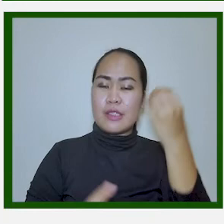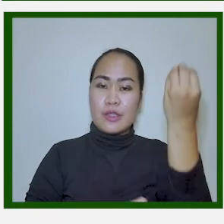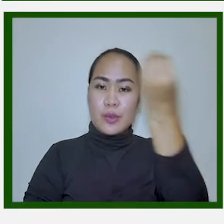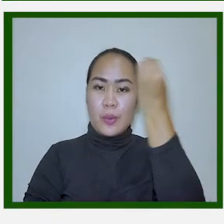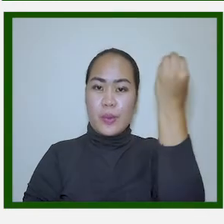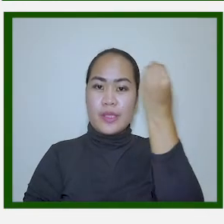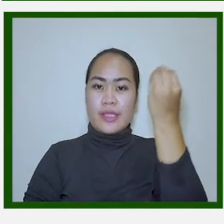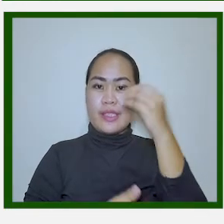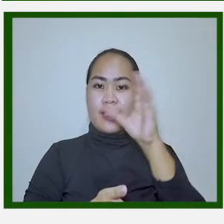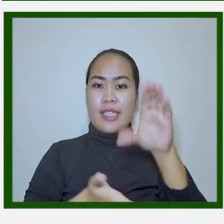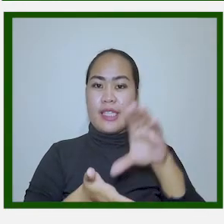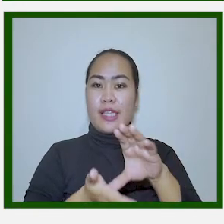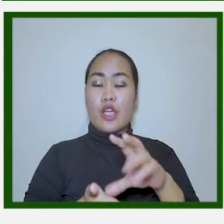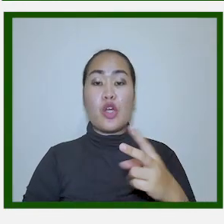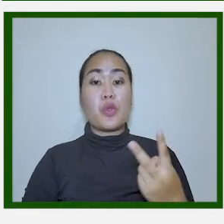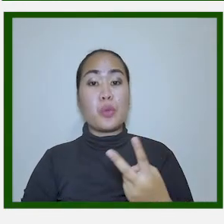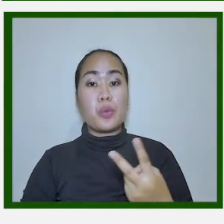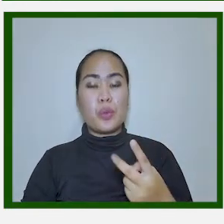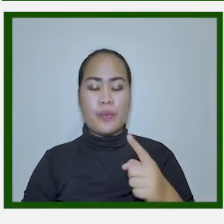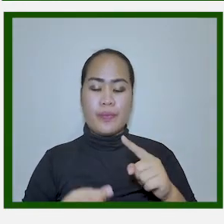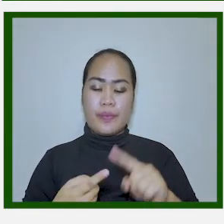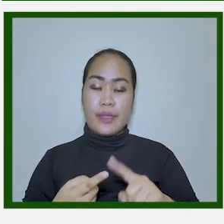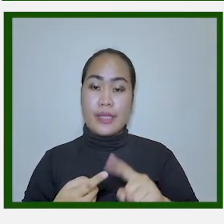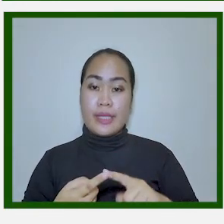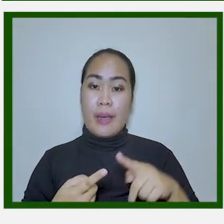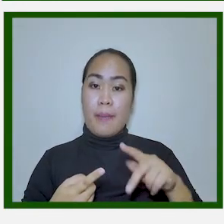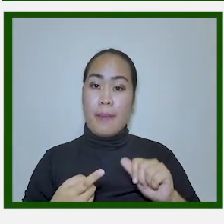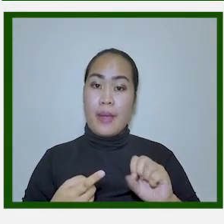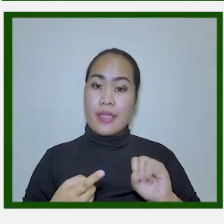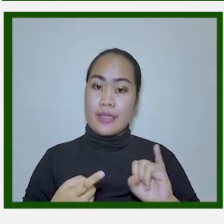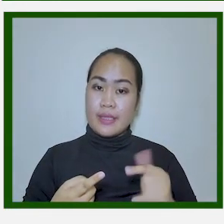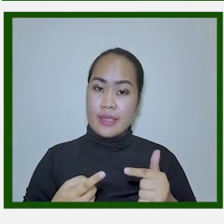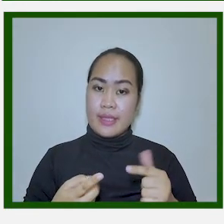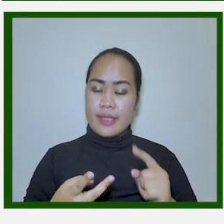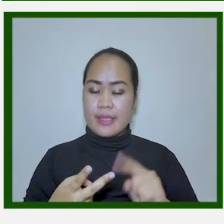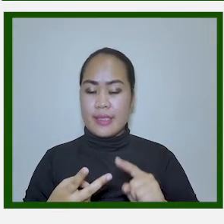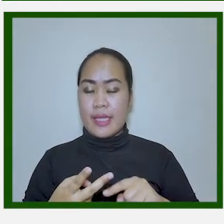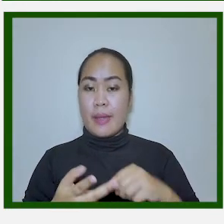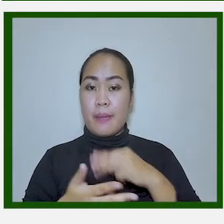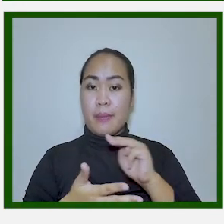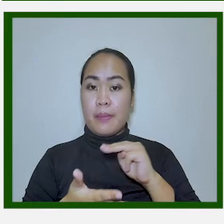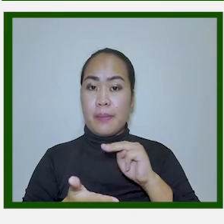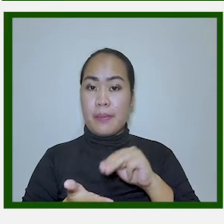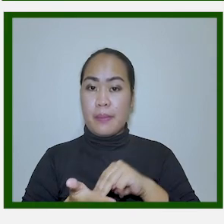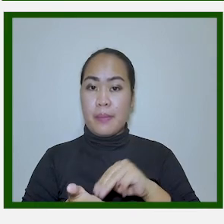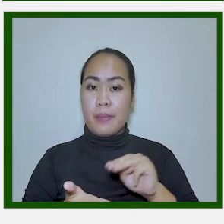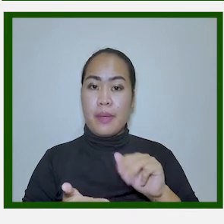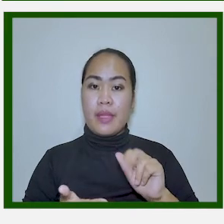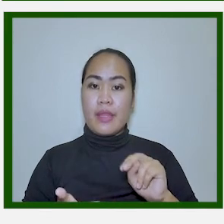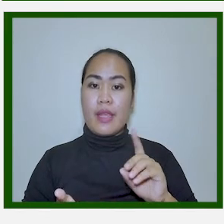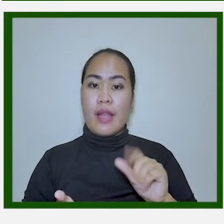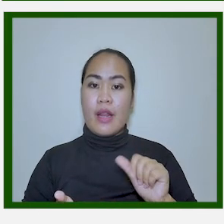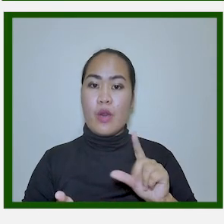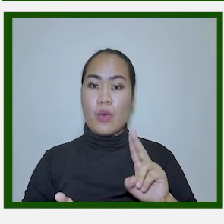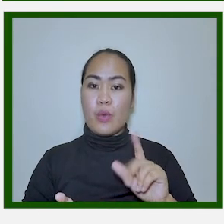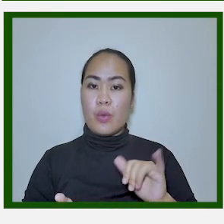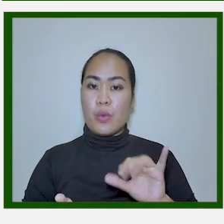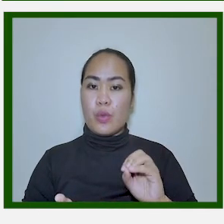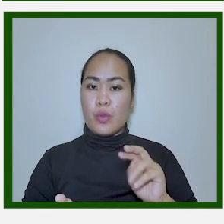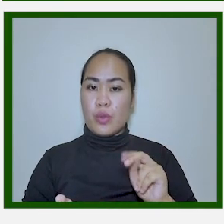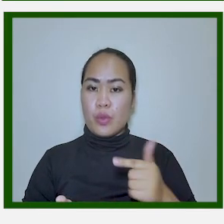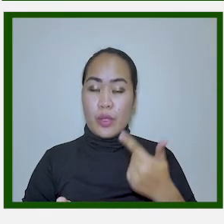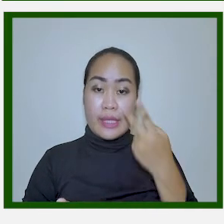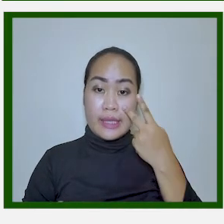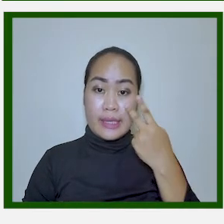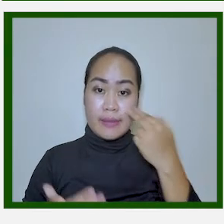isa Mandaluyong side, na matatagpuan dito po sa intersection ng Julio Vargas at ng San Miguel Avenue. Alam ko,